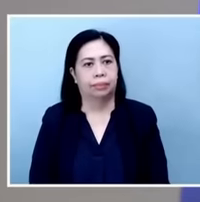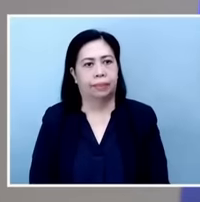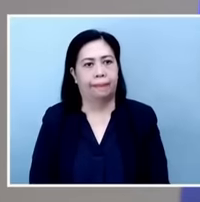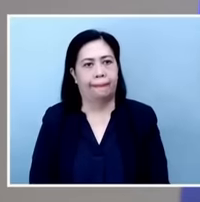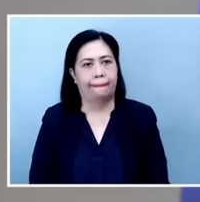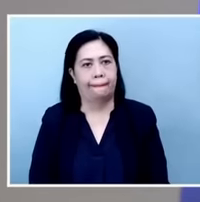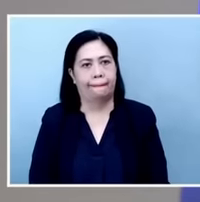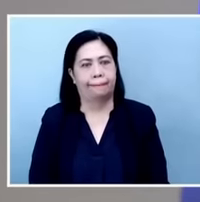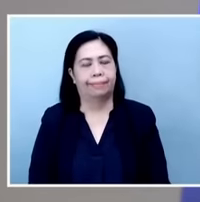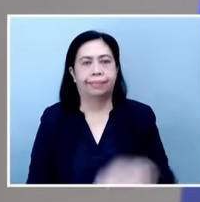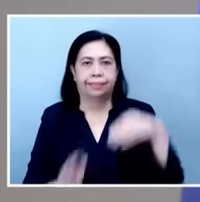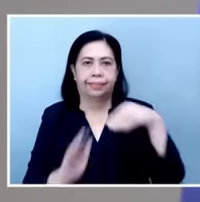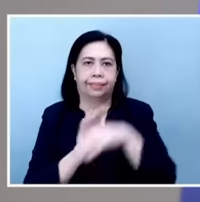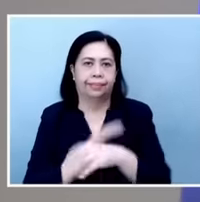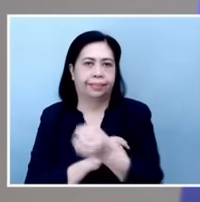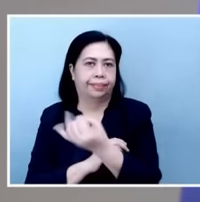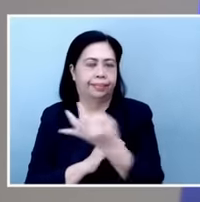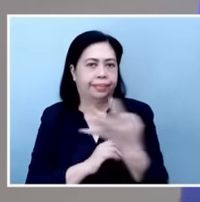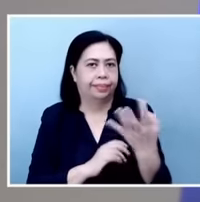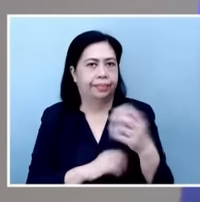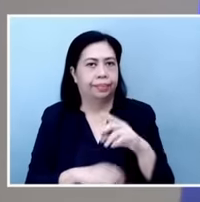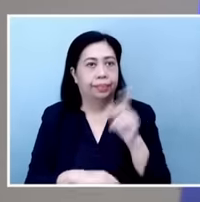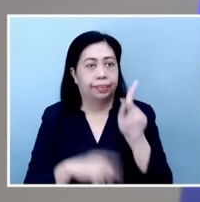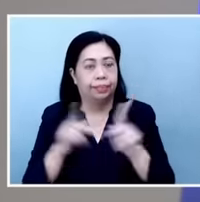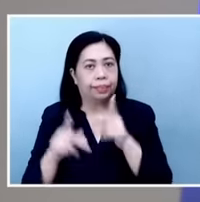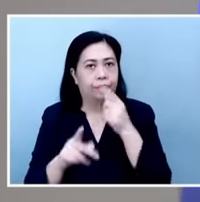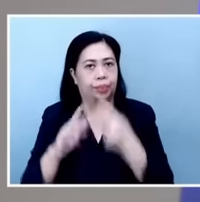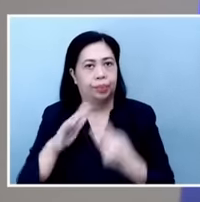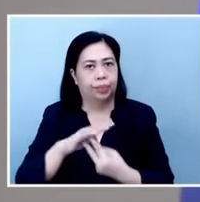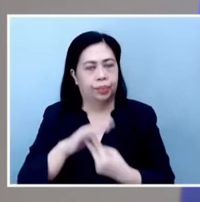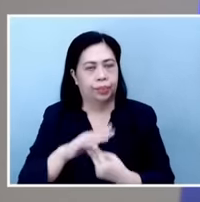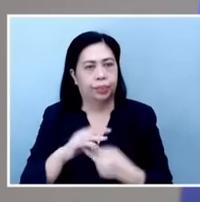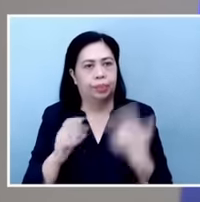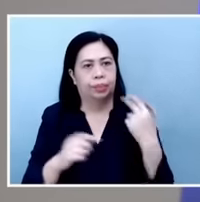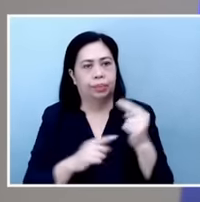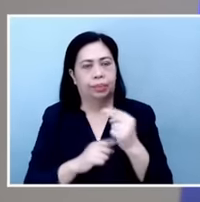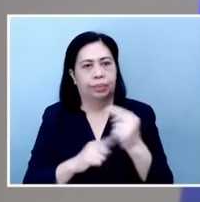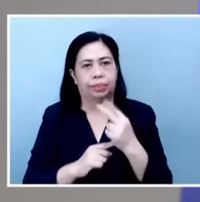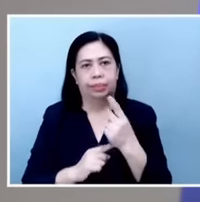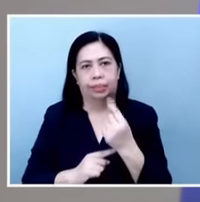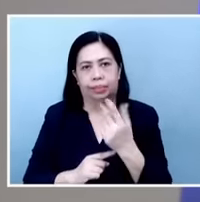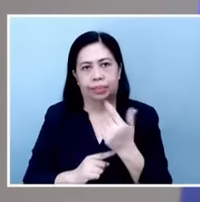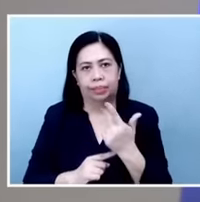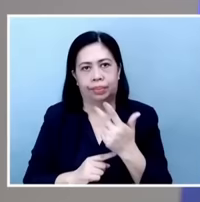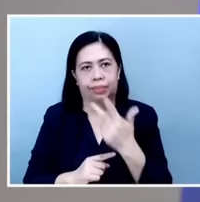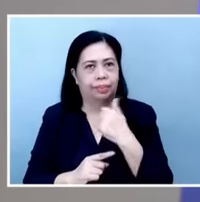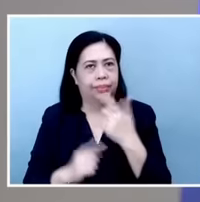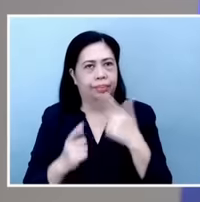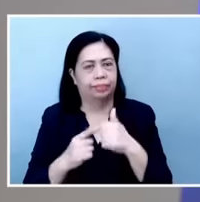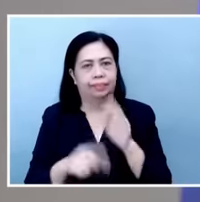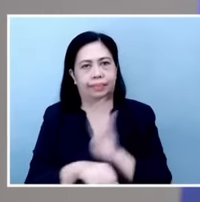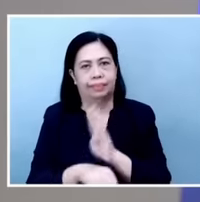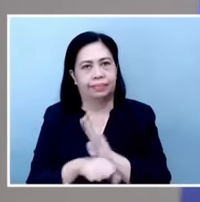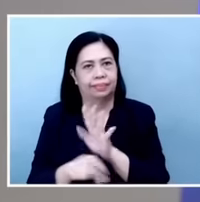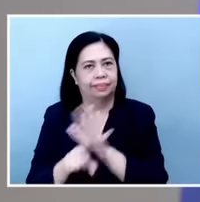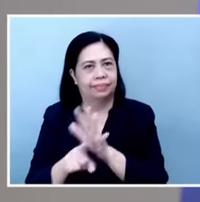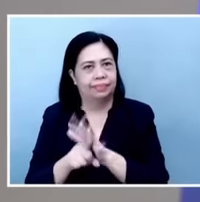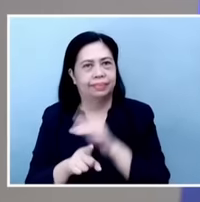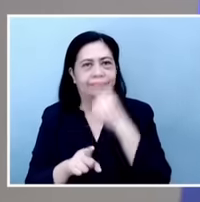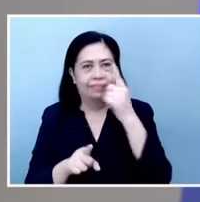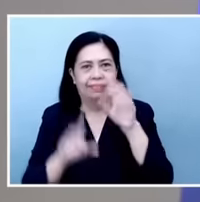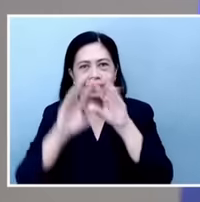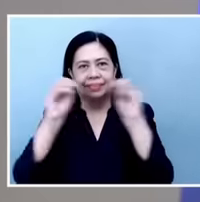Bumaba po ang bilang ng mga Pilipinong walang trabaho noong Nobyembre 2023 dahil sa mga negosyong patok tuwing holiday